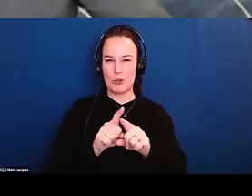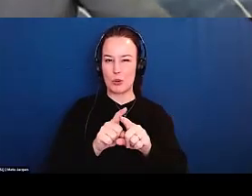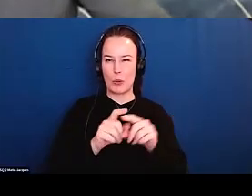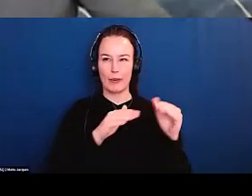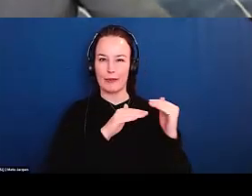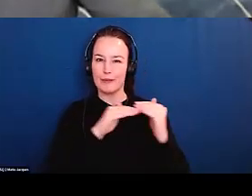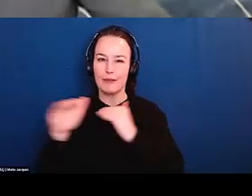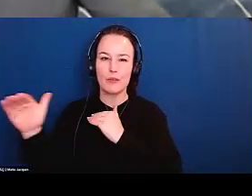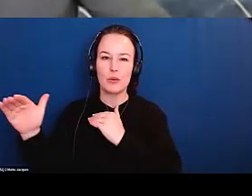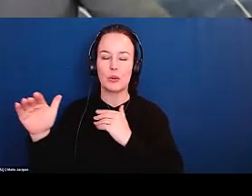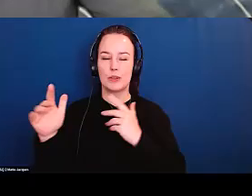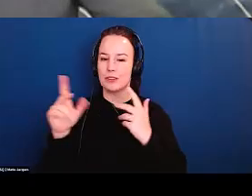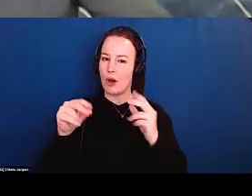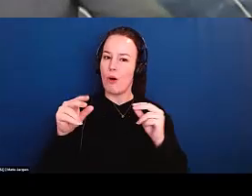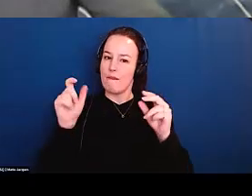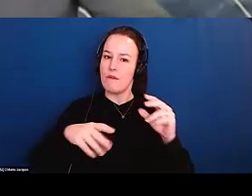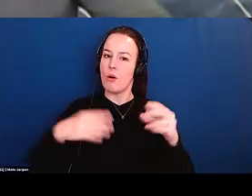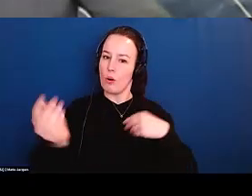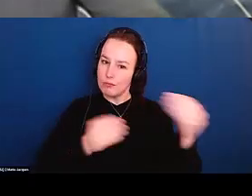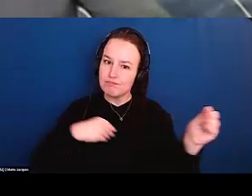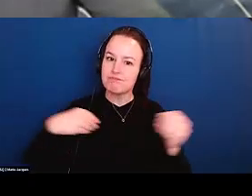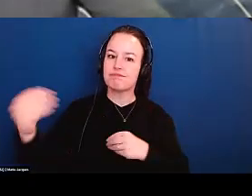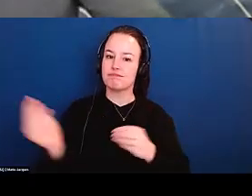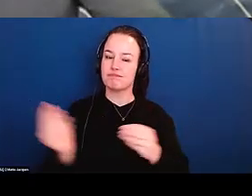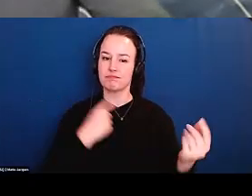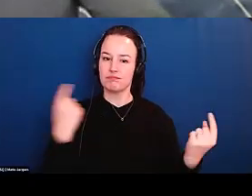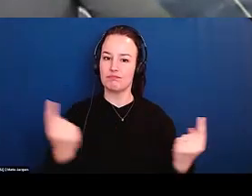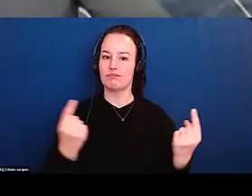cadre-là. C'est beaucoup plus flexible.